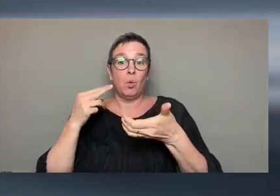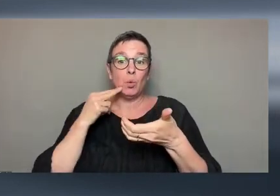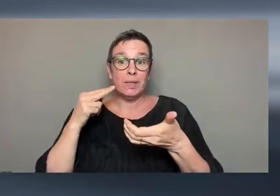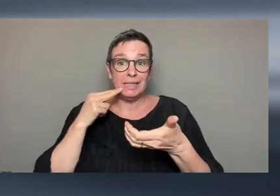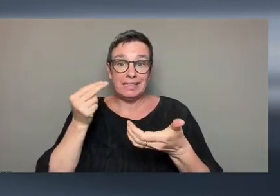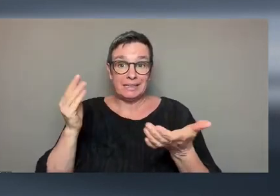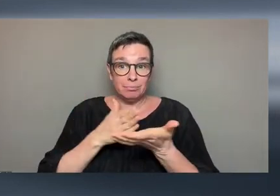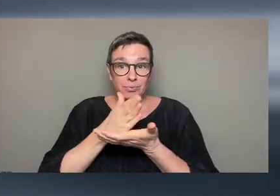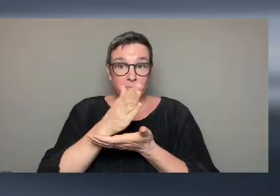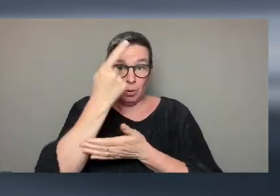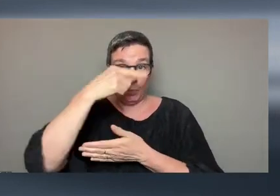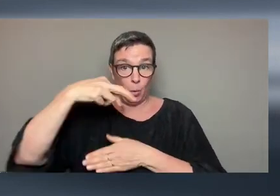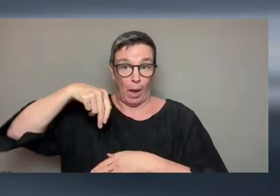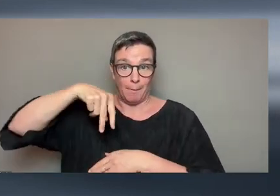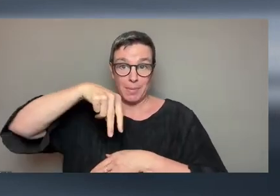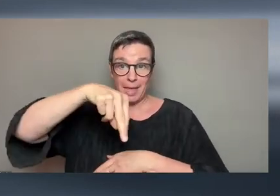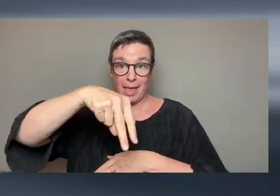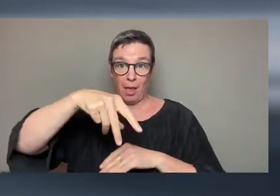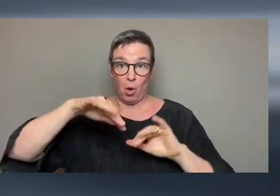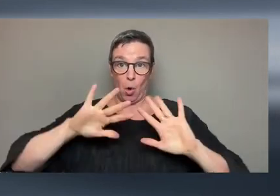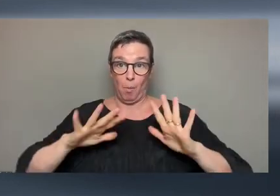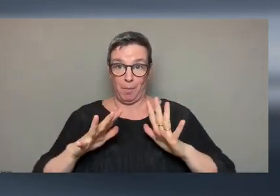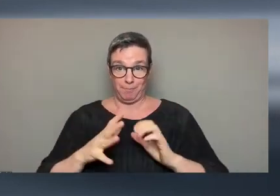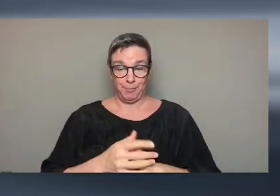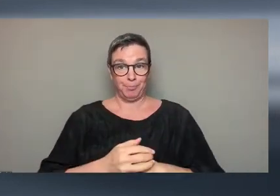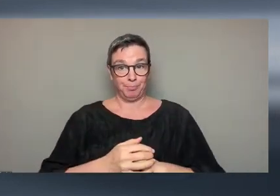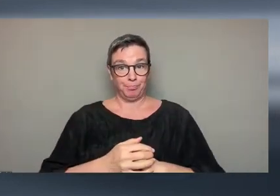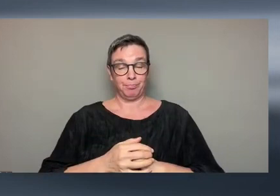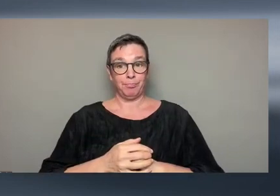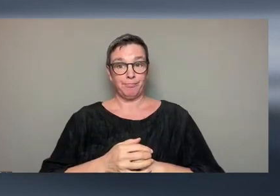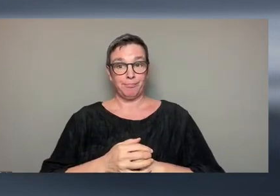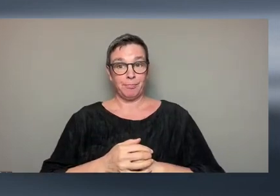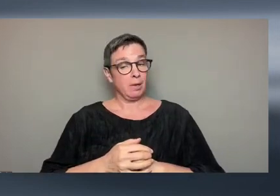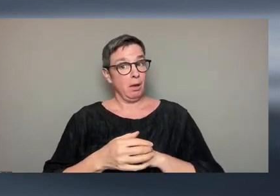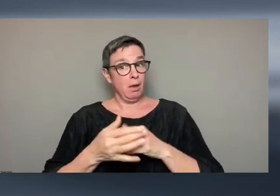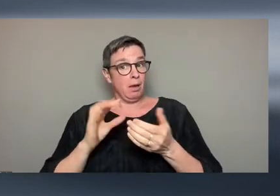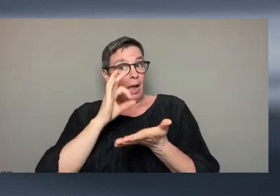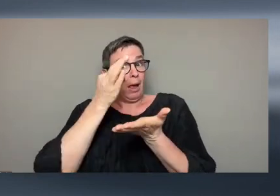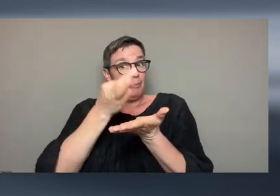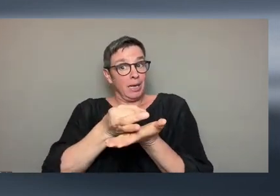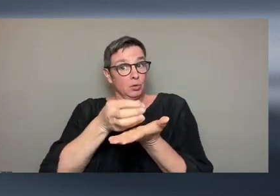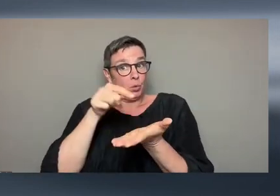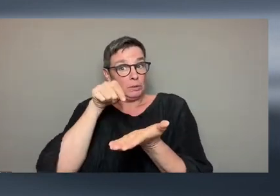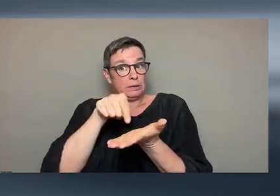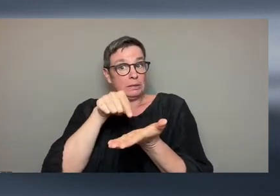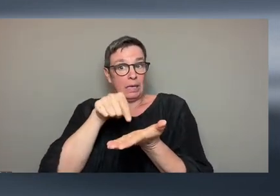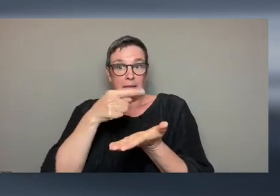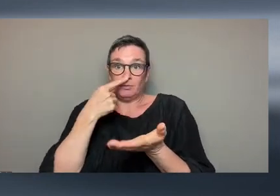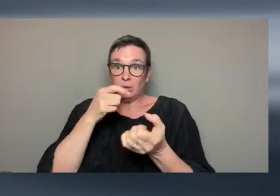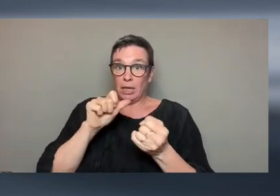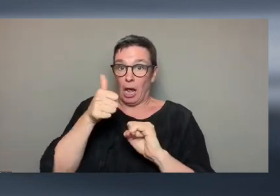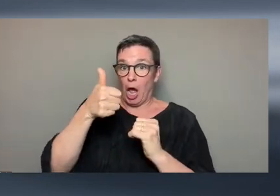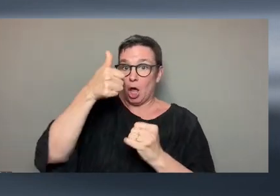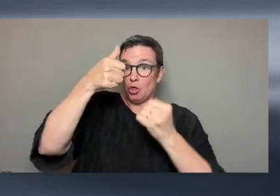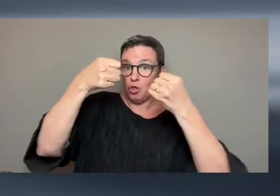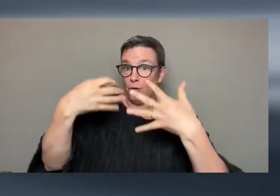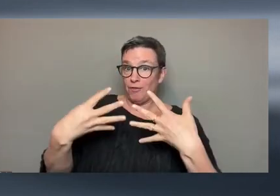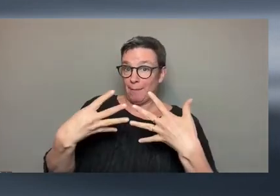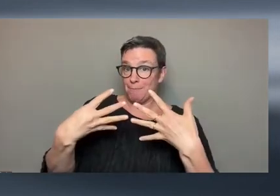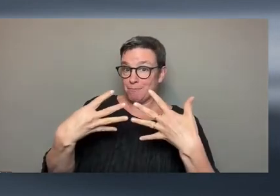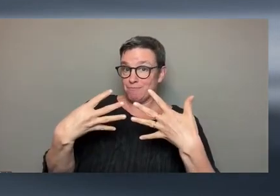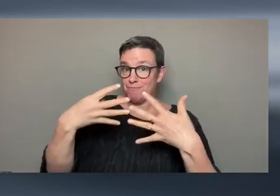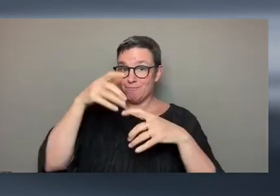carte. Avec notre produit, nous touchons donc presque un neuvième des habitants de la